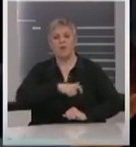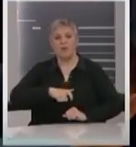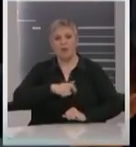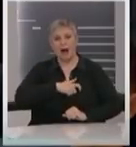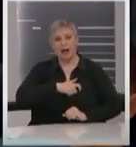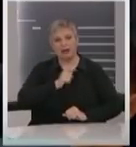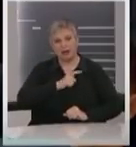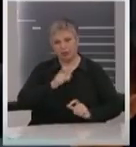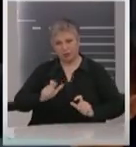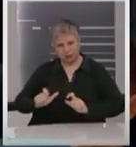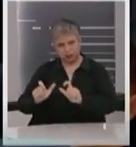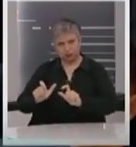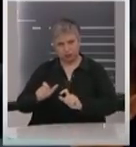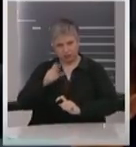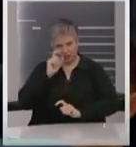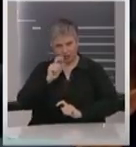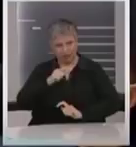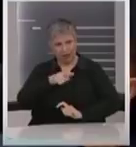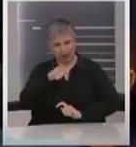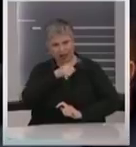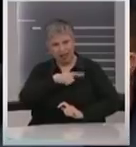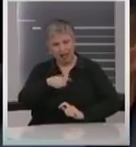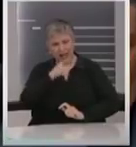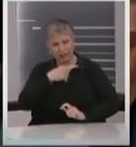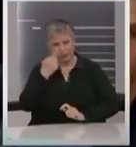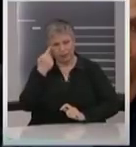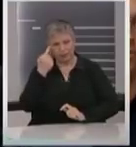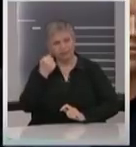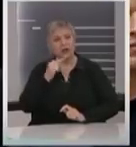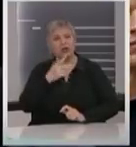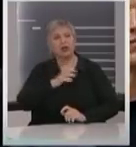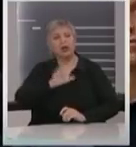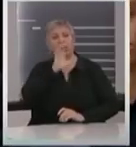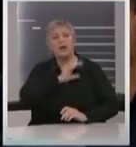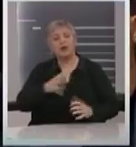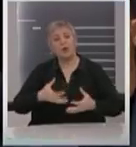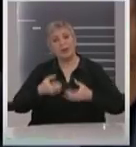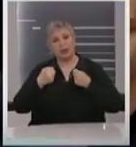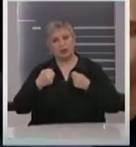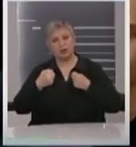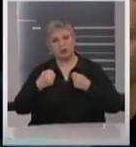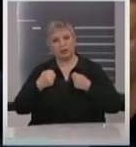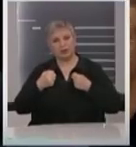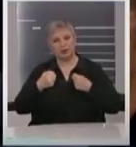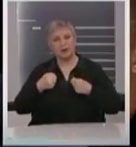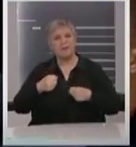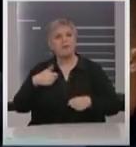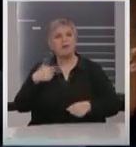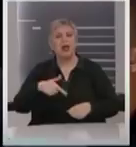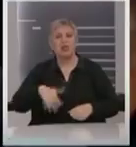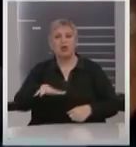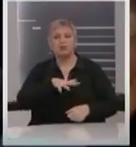σώσει η Ευρώπη? Και όλα αυτά συμβαίνουν σε μια χώρα η οποία είναι πλούσια. Και θα σας